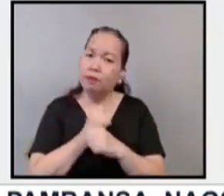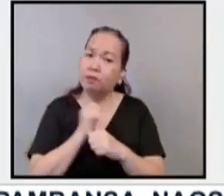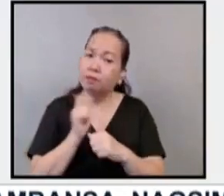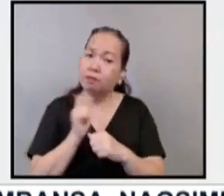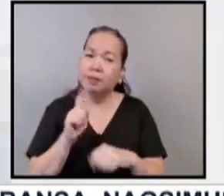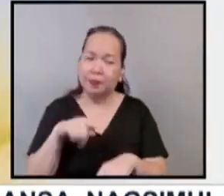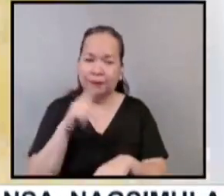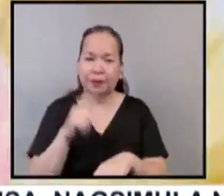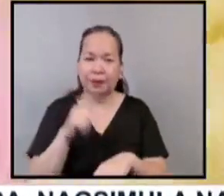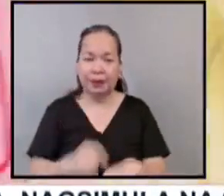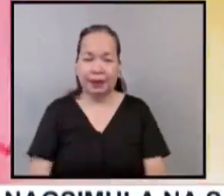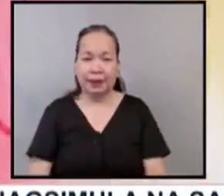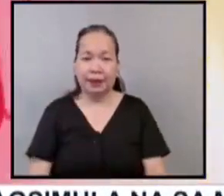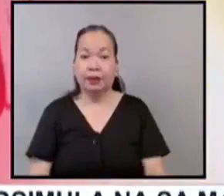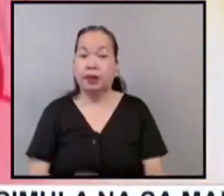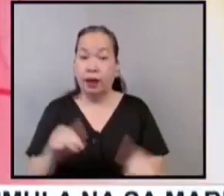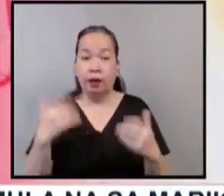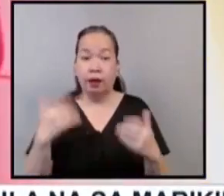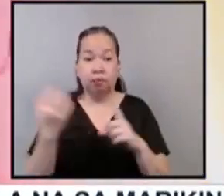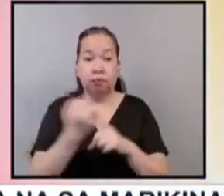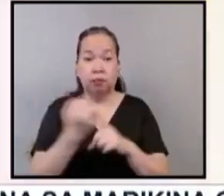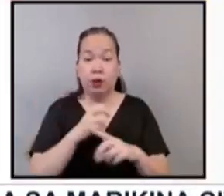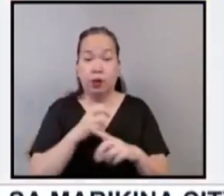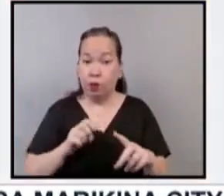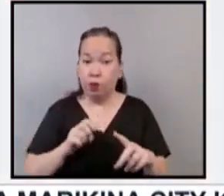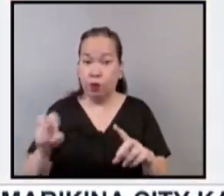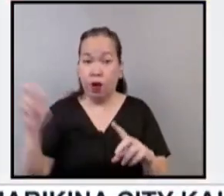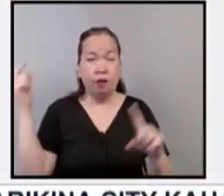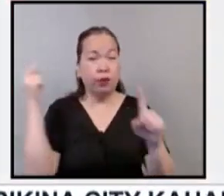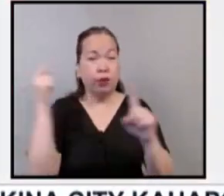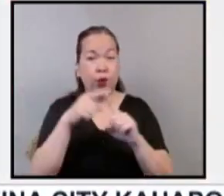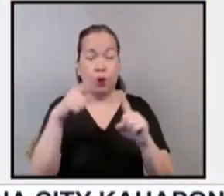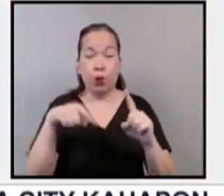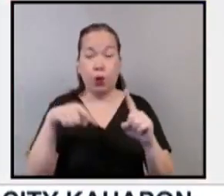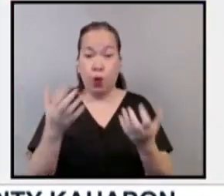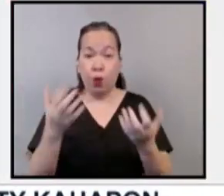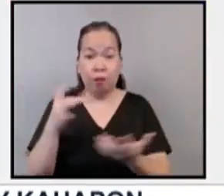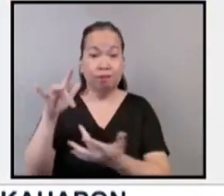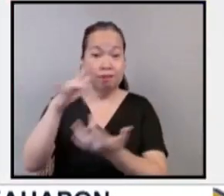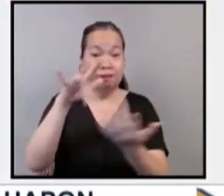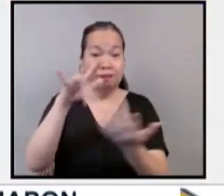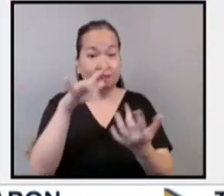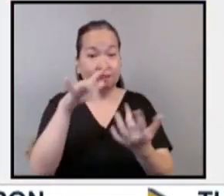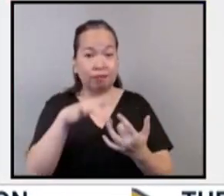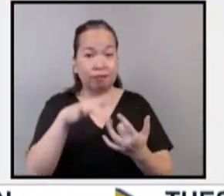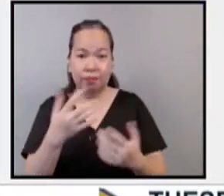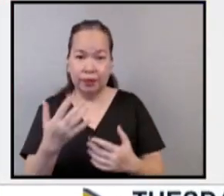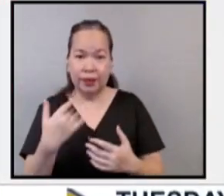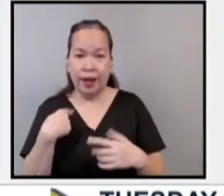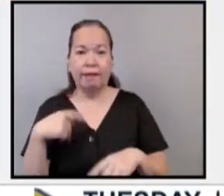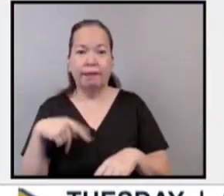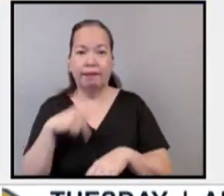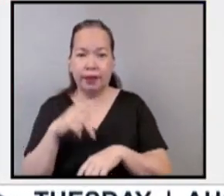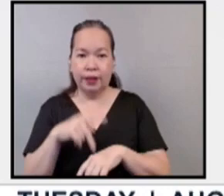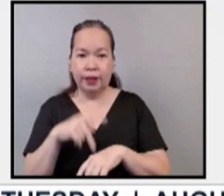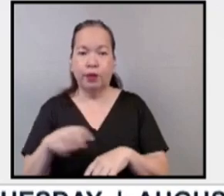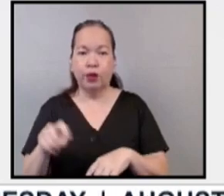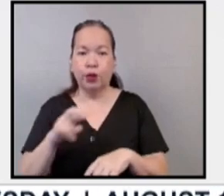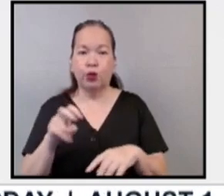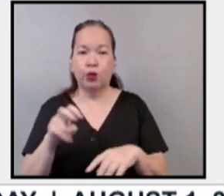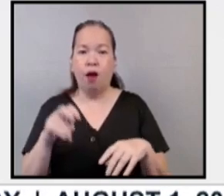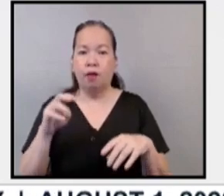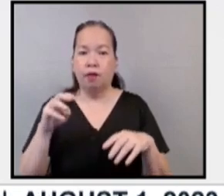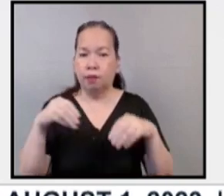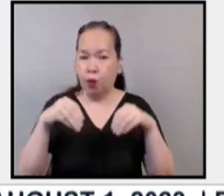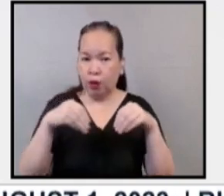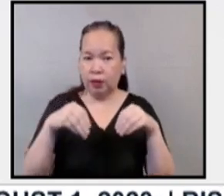At para ma-achieve ang travel goals sa mga nagnanais kumala, ay muling nagbabalik ang Philippine Travel Mart, hatid ng Philippines Tour